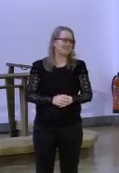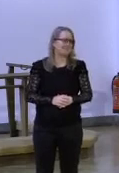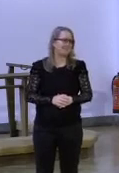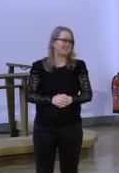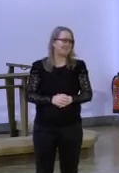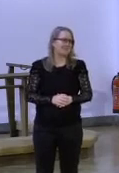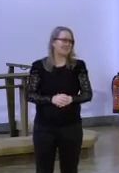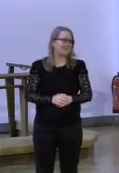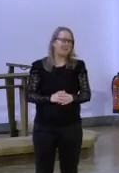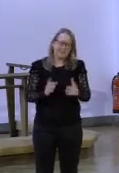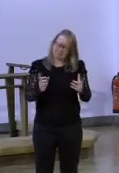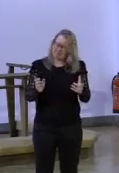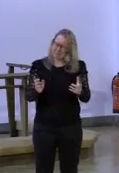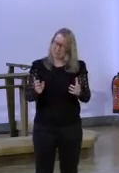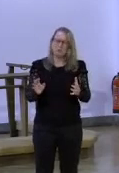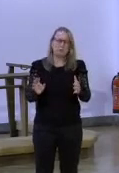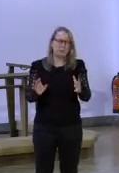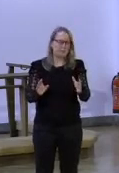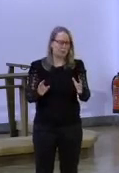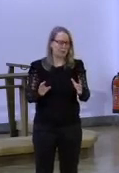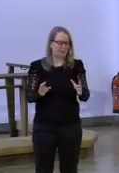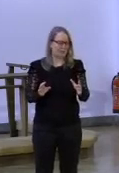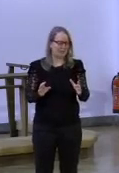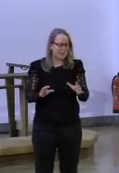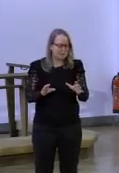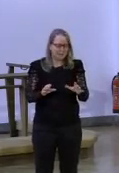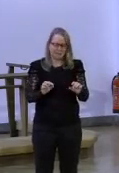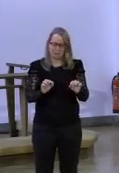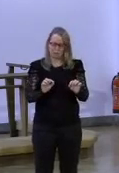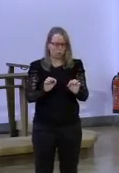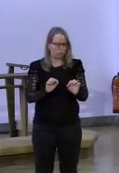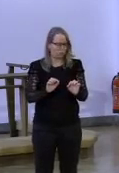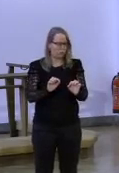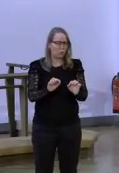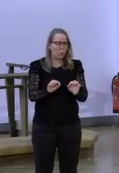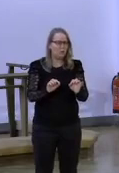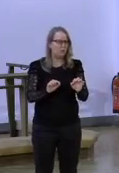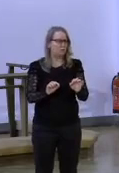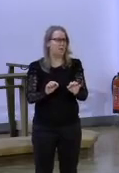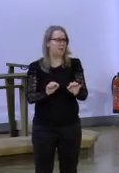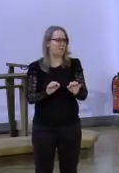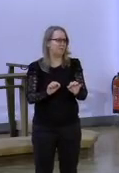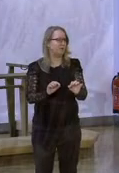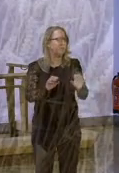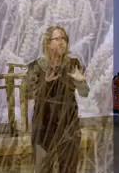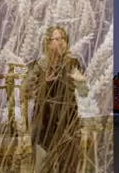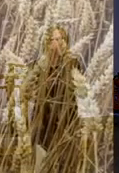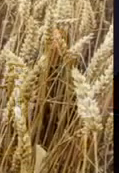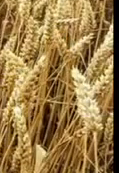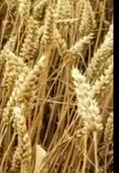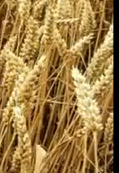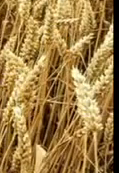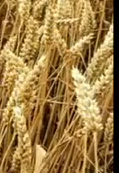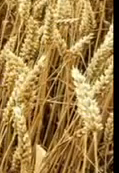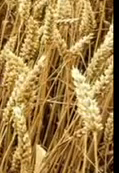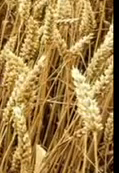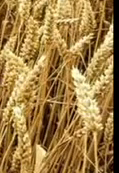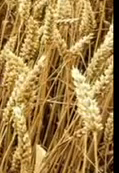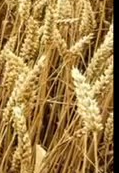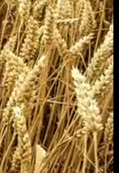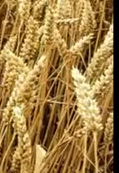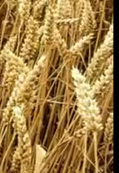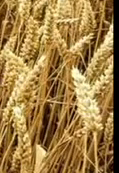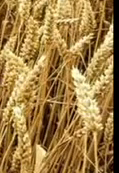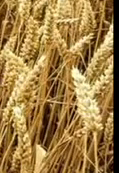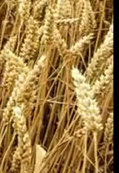træls. Men alligevel, så må vi jo tænke på, at landmanden har jo sået korn ud på marken, og når det får vand og lys